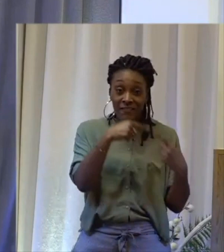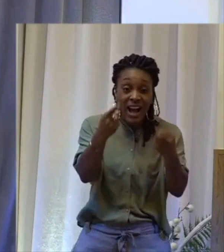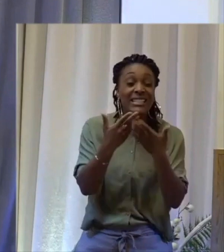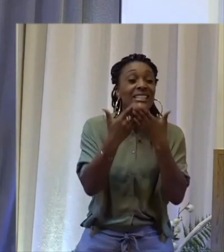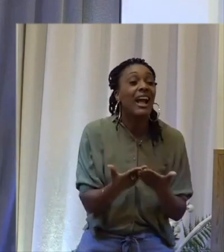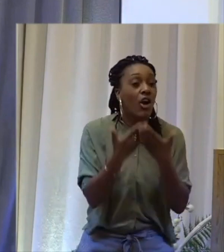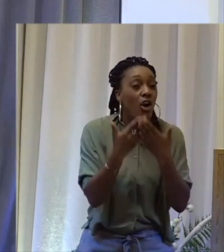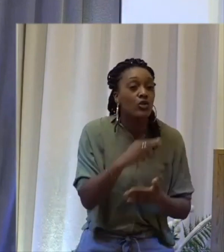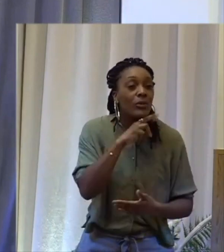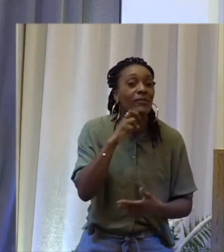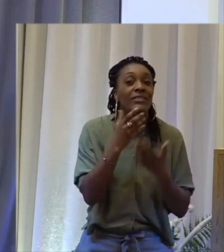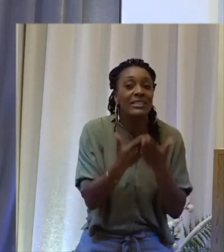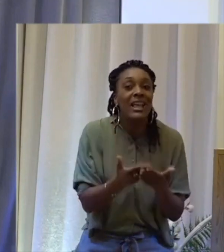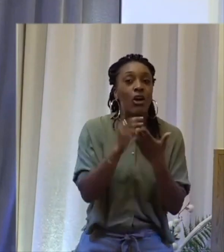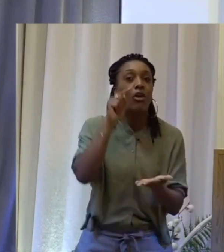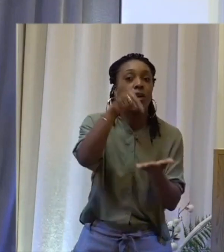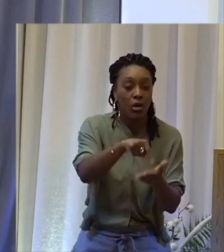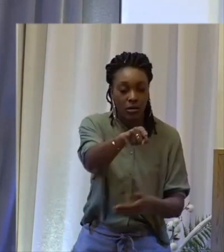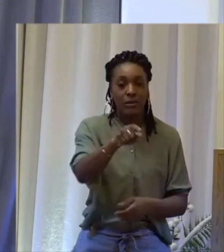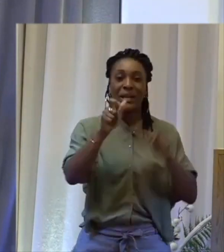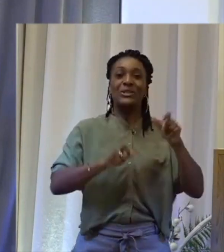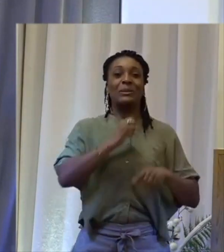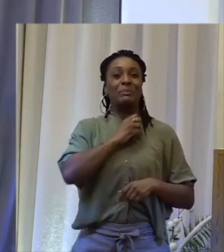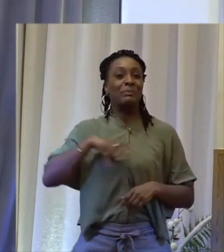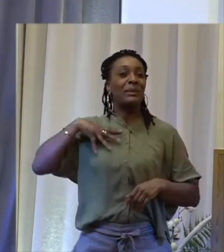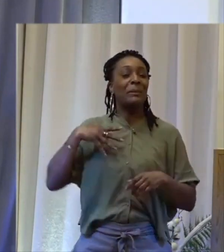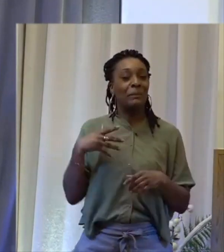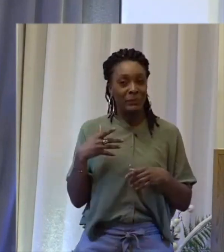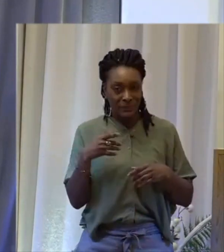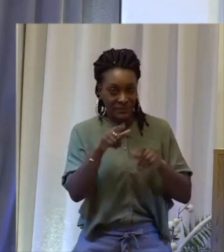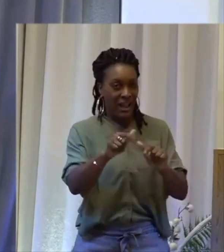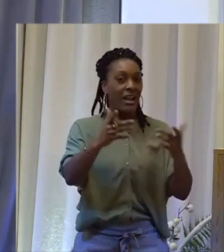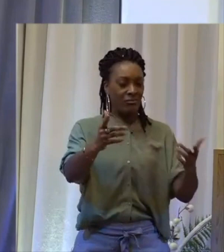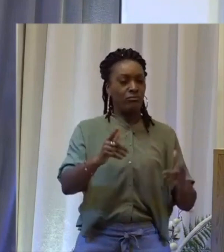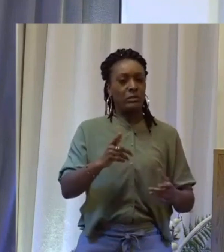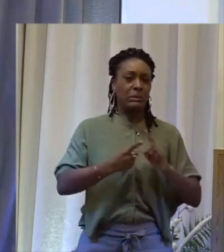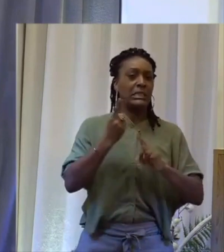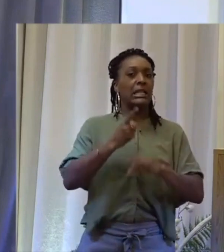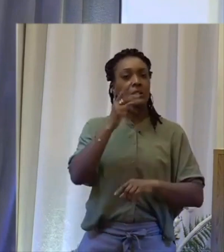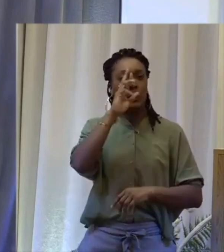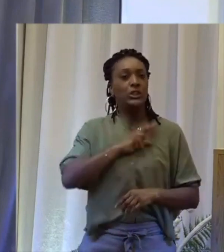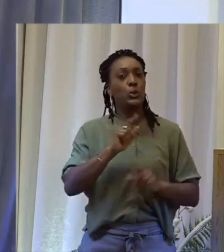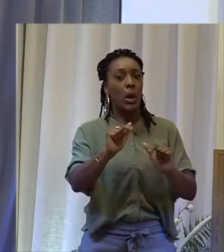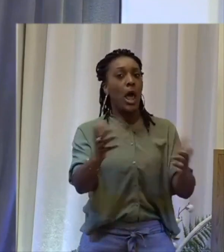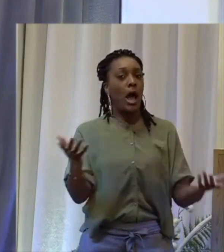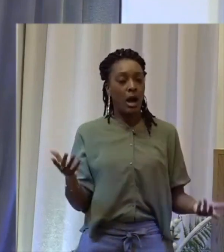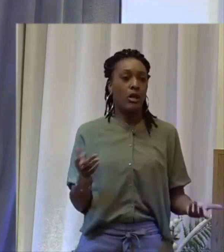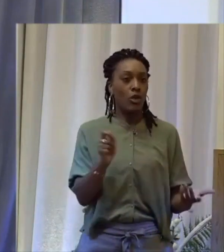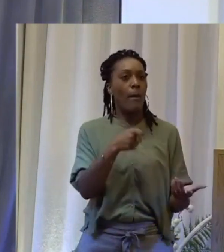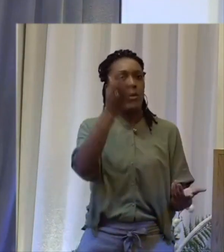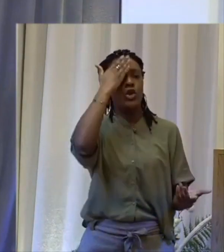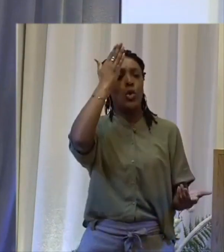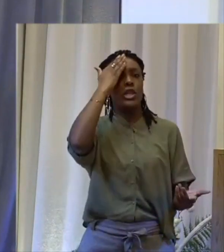synagogue où des prêtres, des spécialistes religieux, des spécialistes soi-disant de ceux